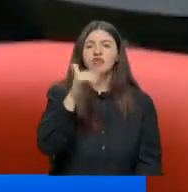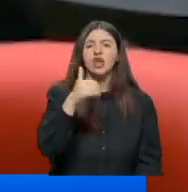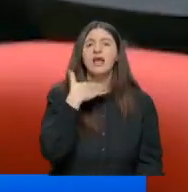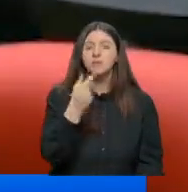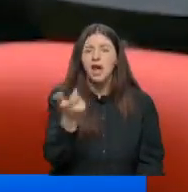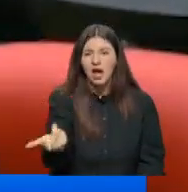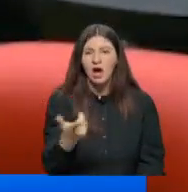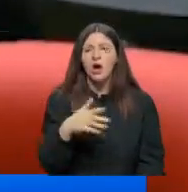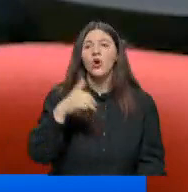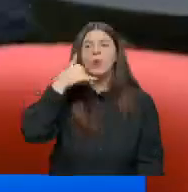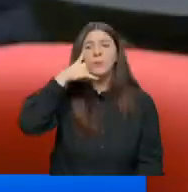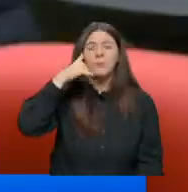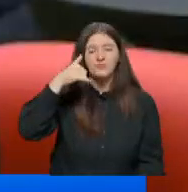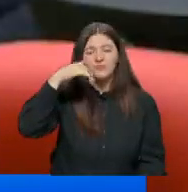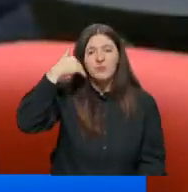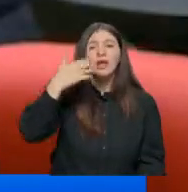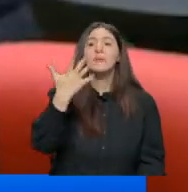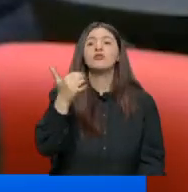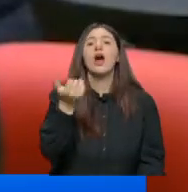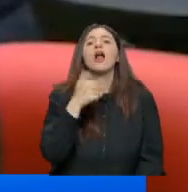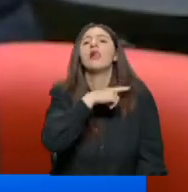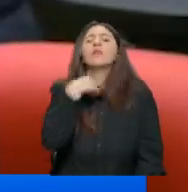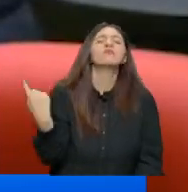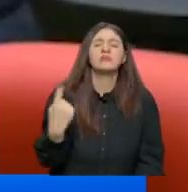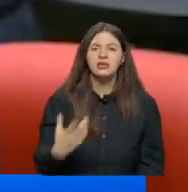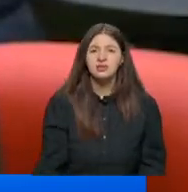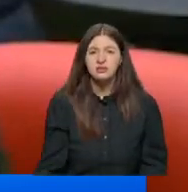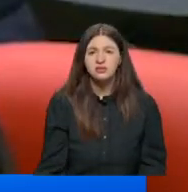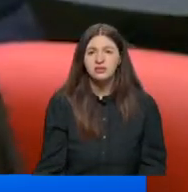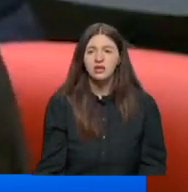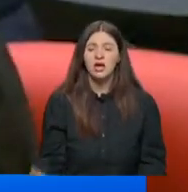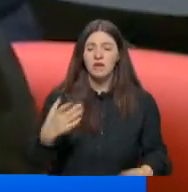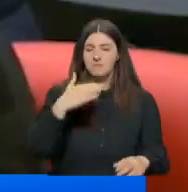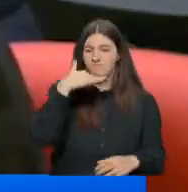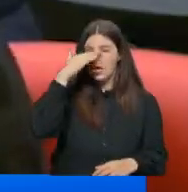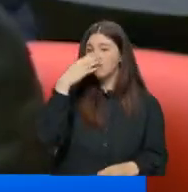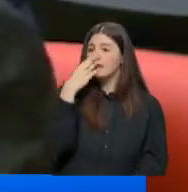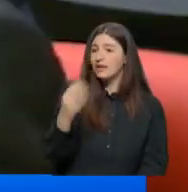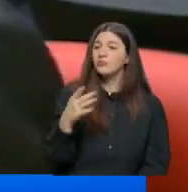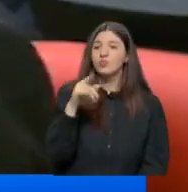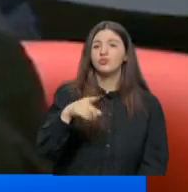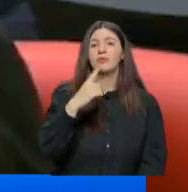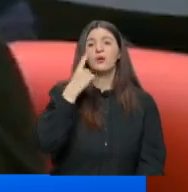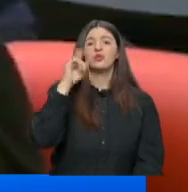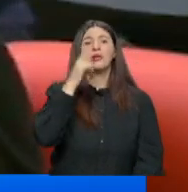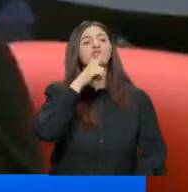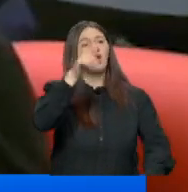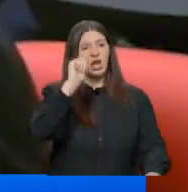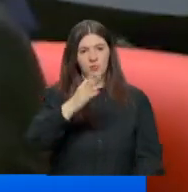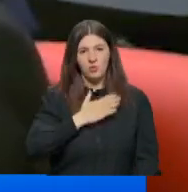et parası. Kuzu et alırsan 5 kilo da alamıyorsun Sayın Başkan. Bayram ikramiyesini de buradan hükümete